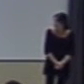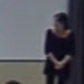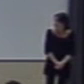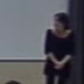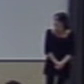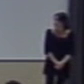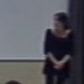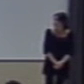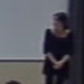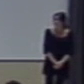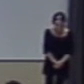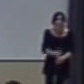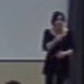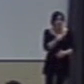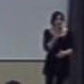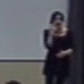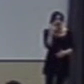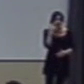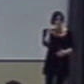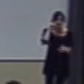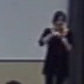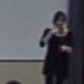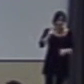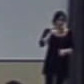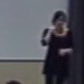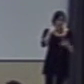A veure si ho he fet bé, ja es nota l'experiència. Sí?